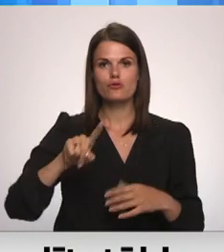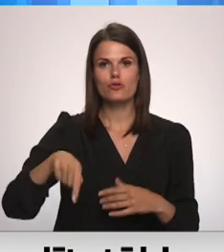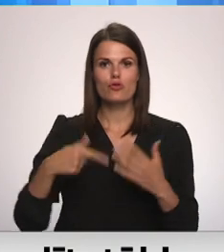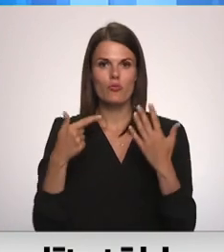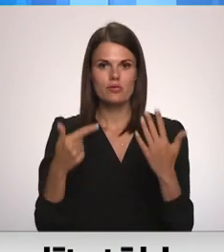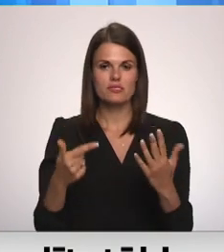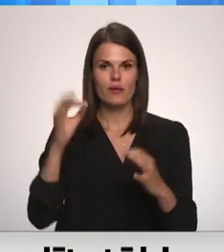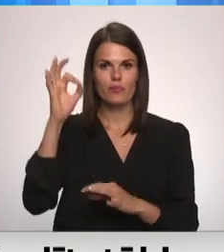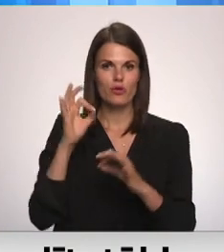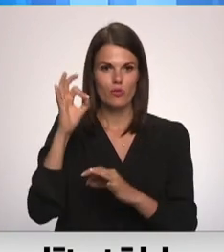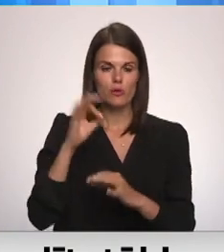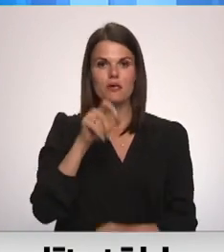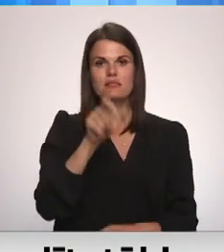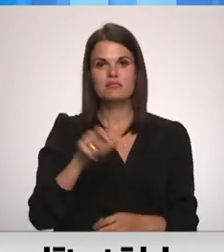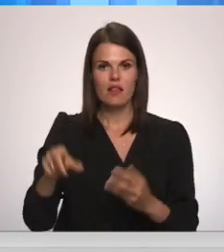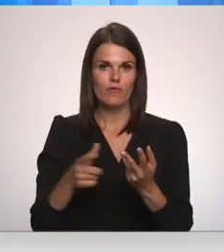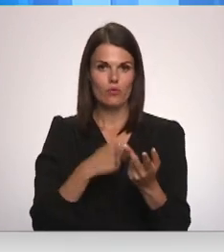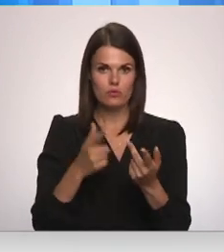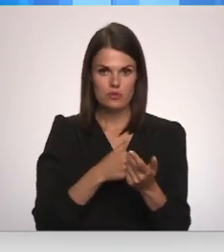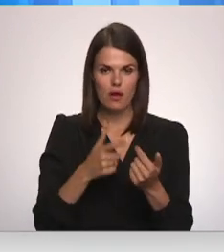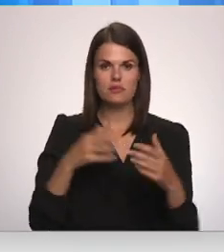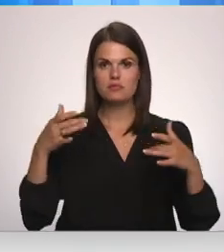8,7%. Iedzīvotāju skaits samazinās.